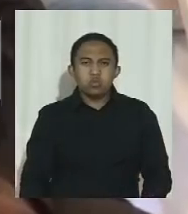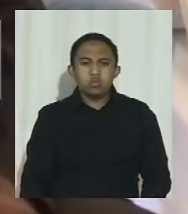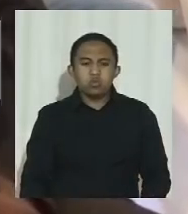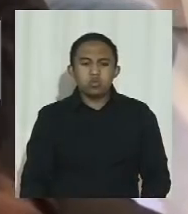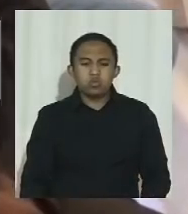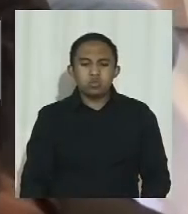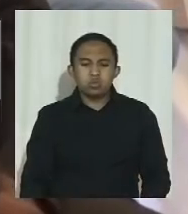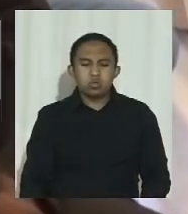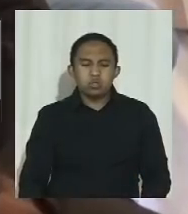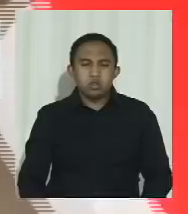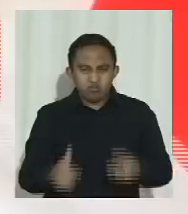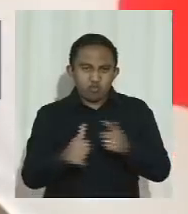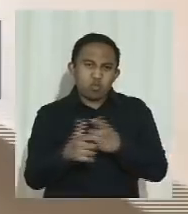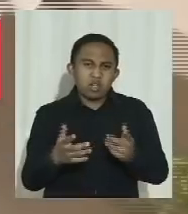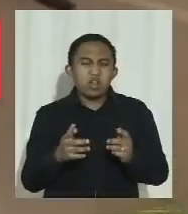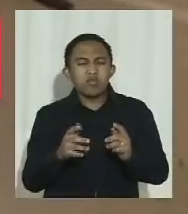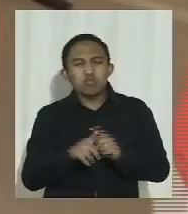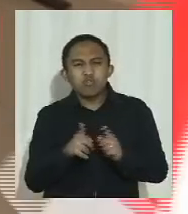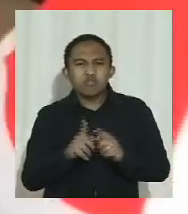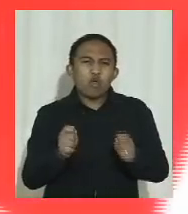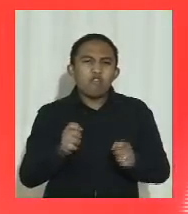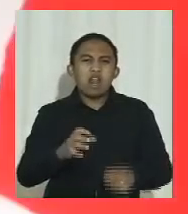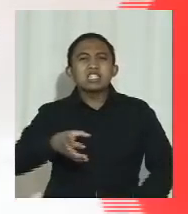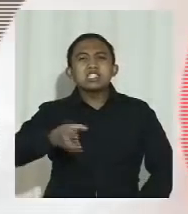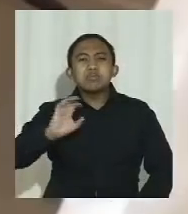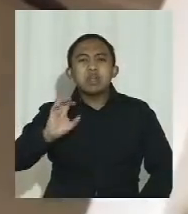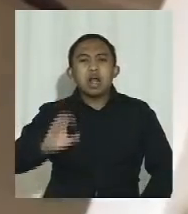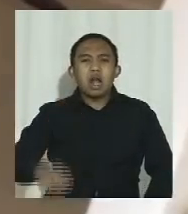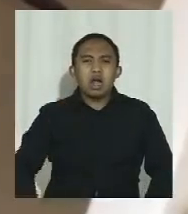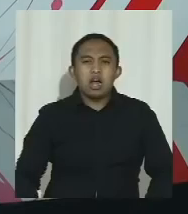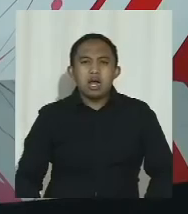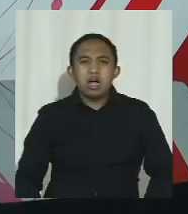nukleary no mitana ny laharana voalohany.